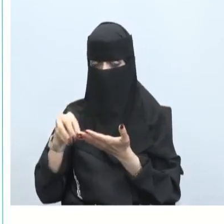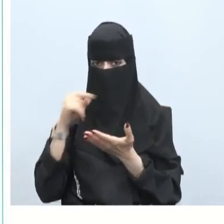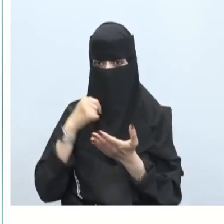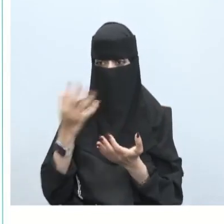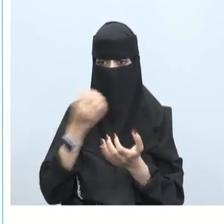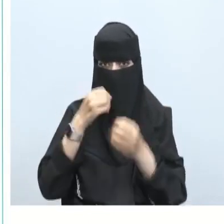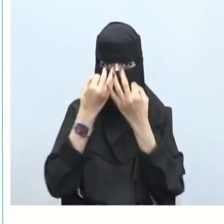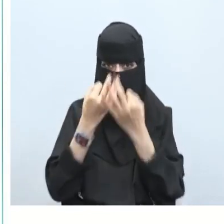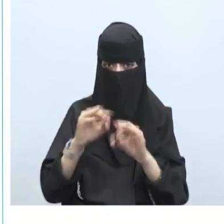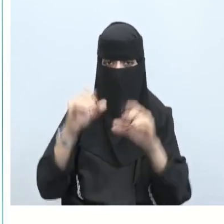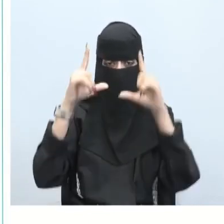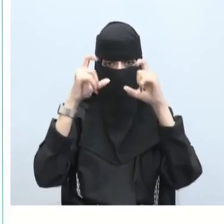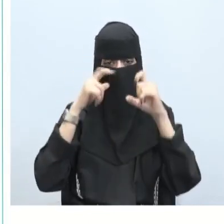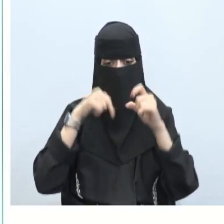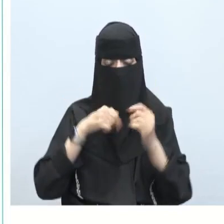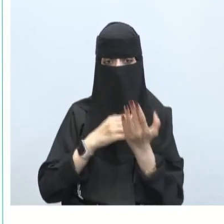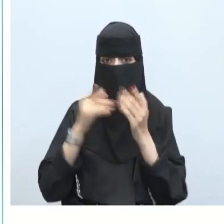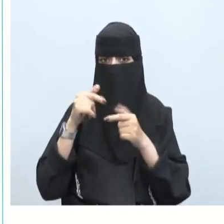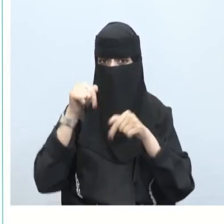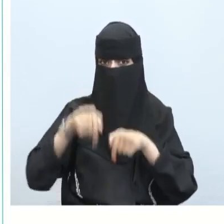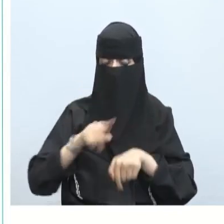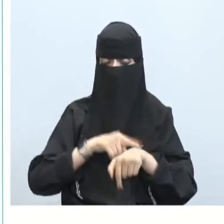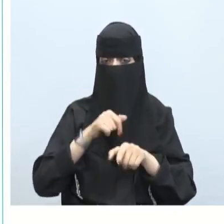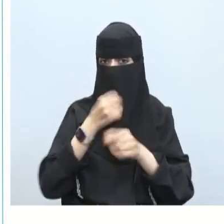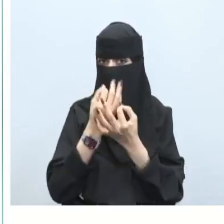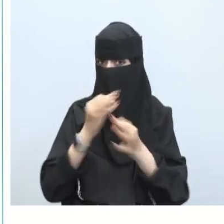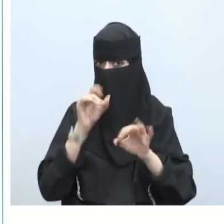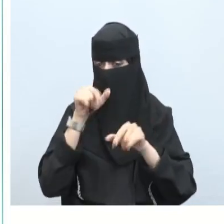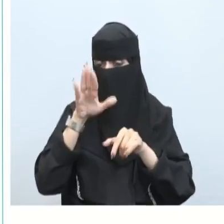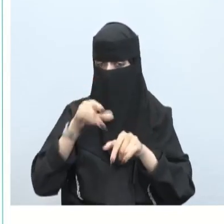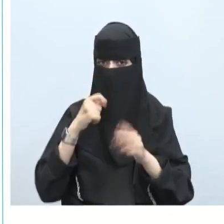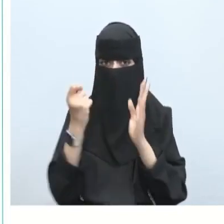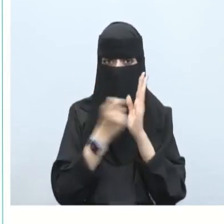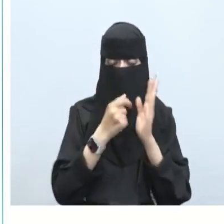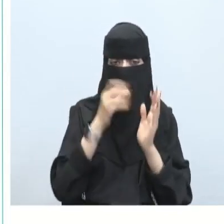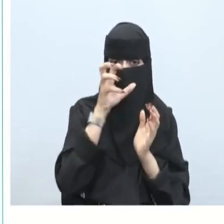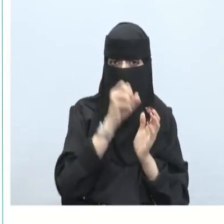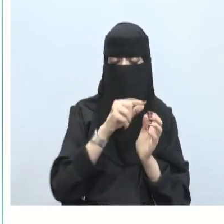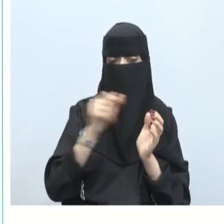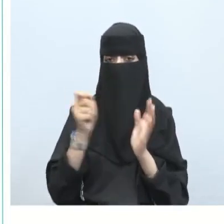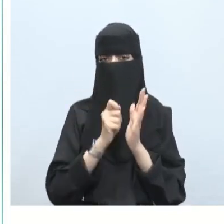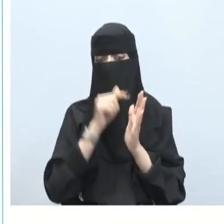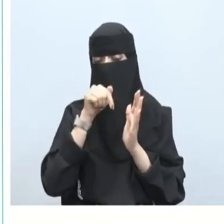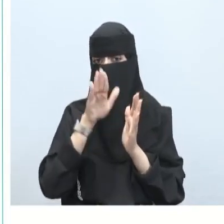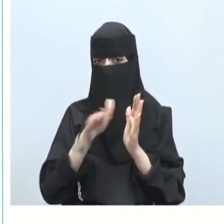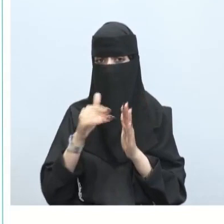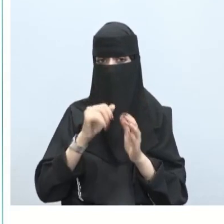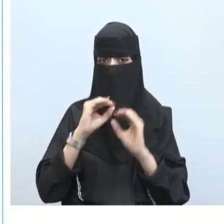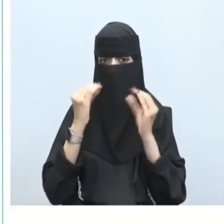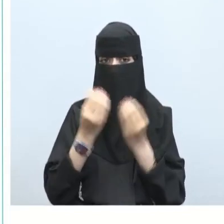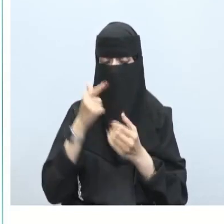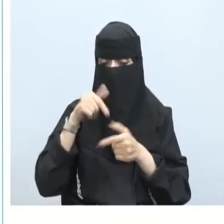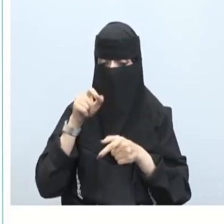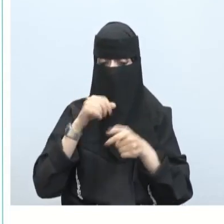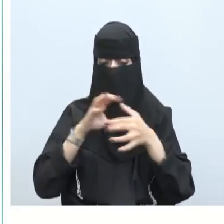جردها صور للمنتج اثناء النقل كل ذلك سيوفقك ويوثق ايضا الاداره